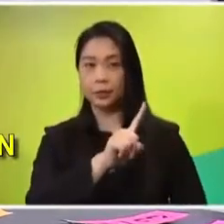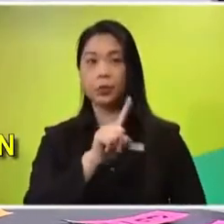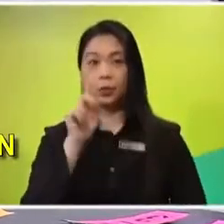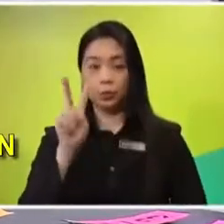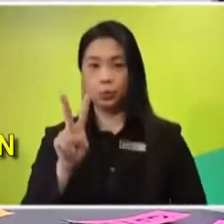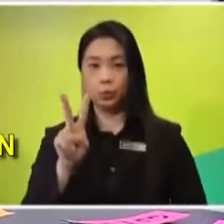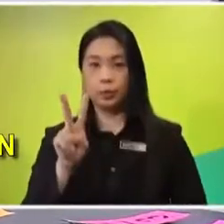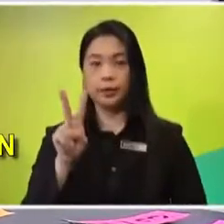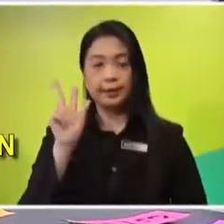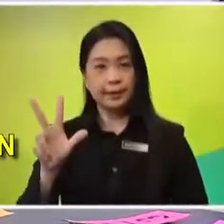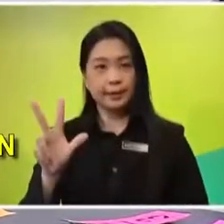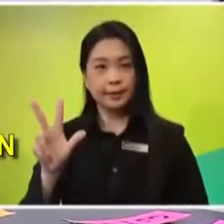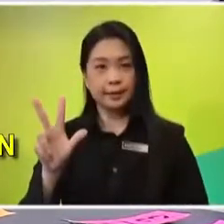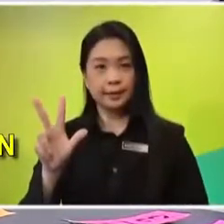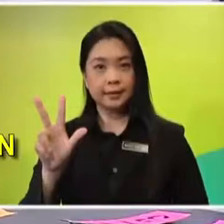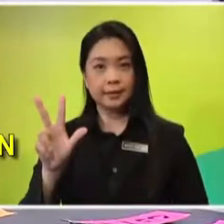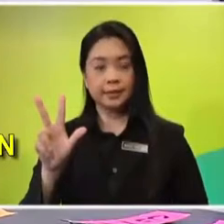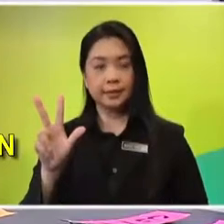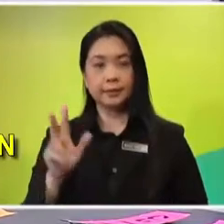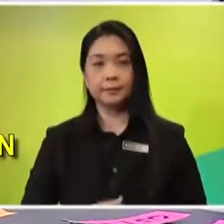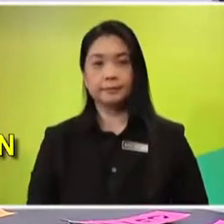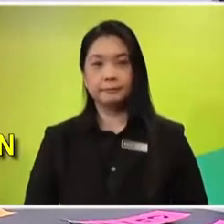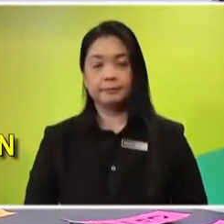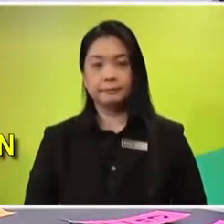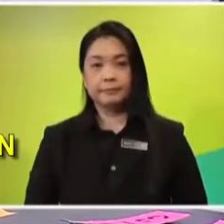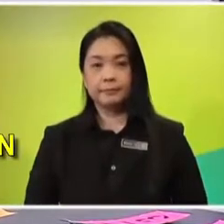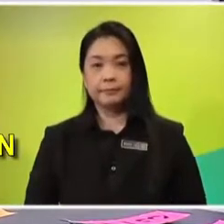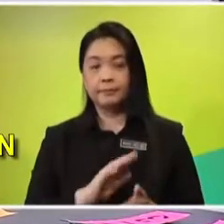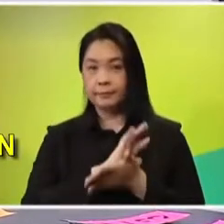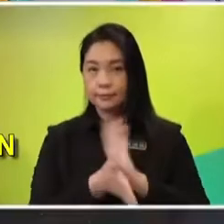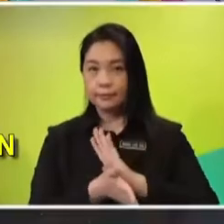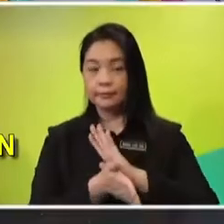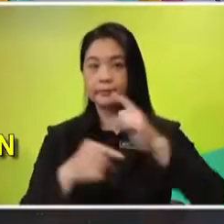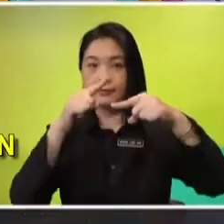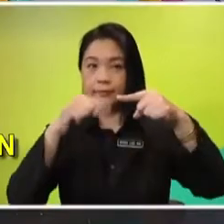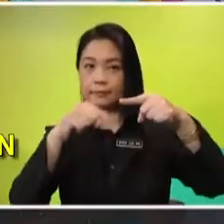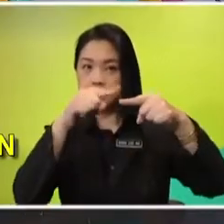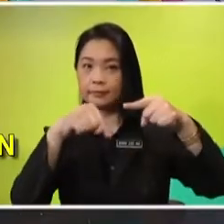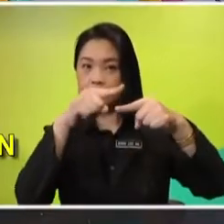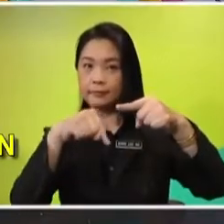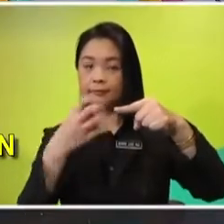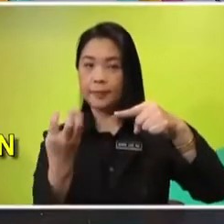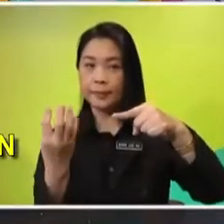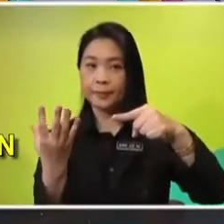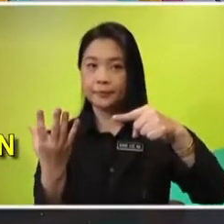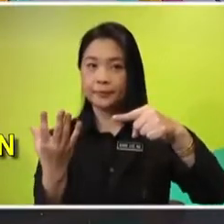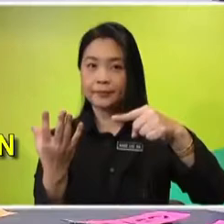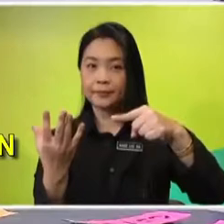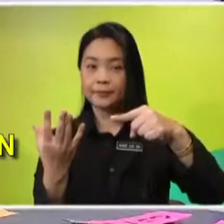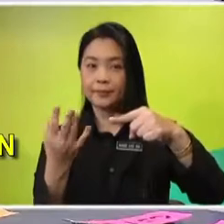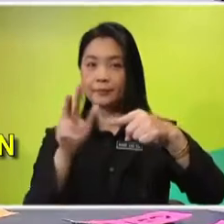dua, tiga. Ya, bagus. Jadi dalam pecahannya berapa? Dalam pecahannya